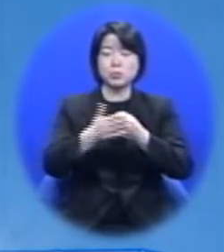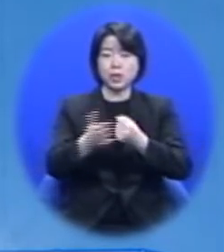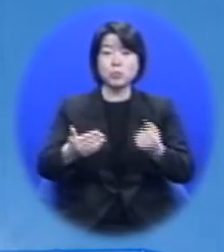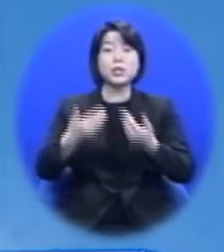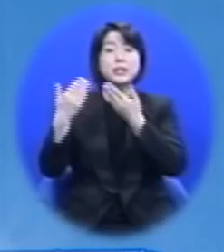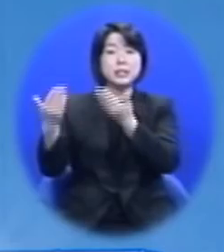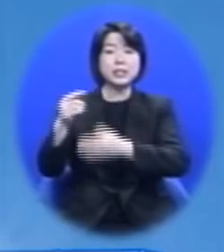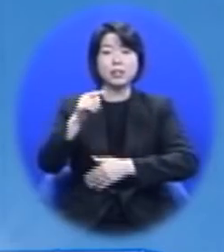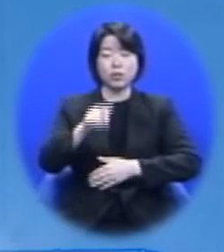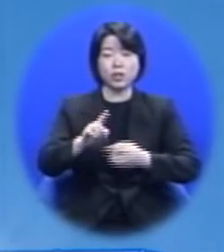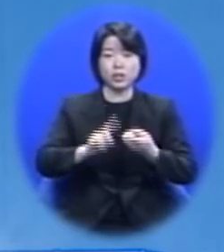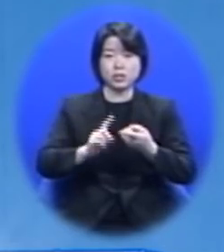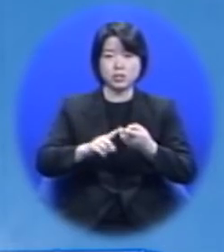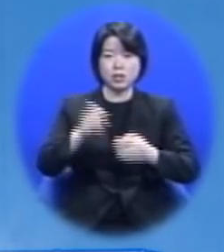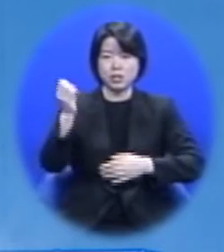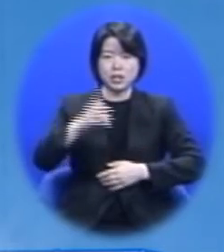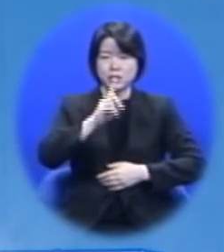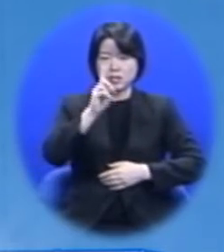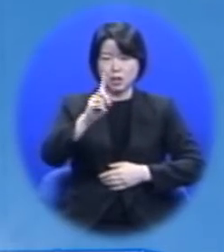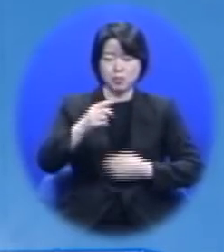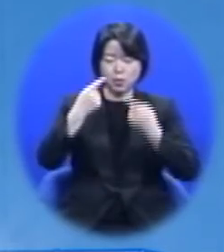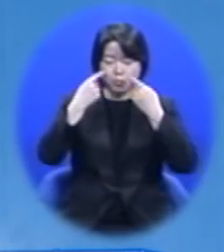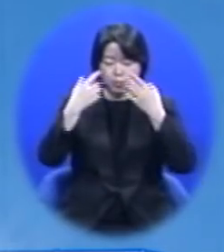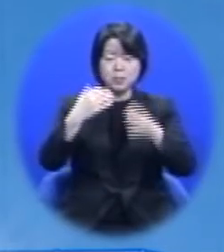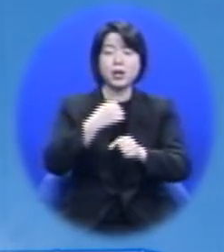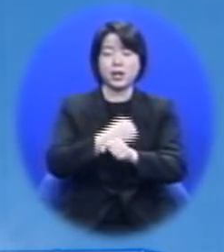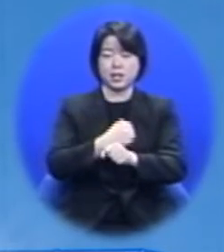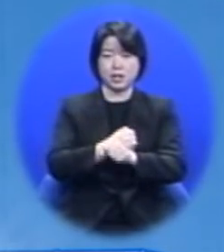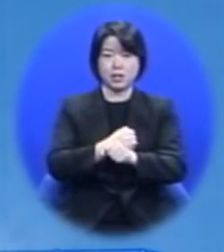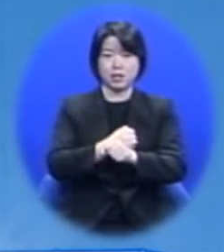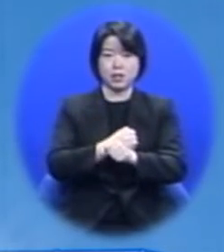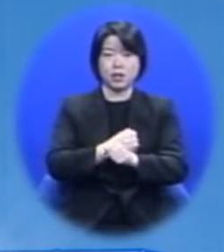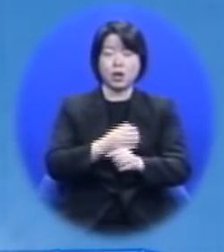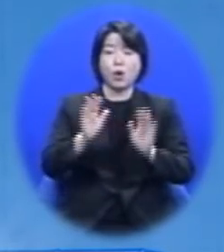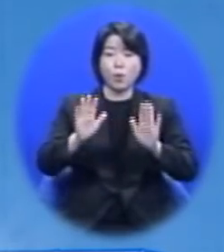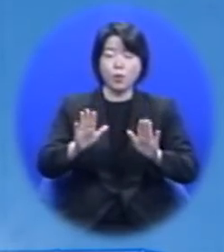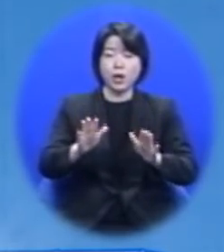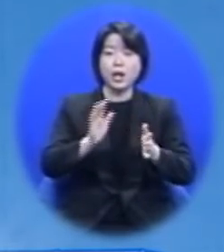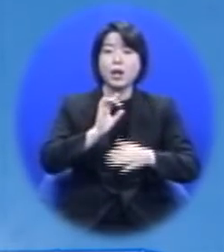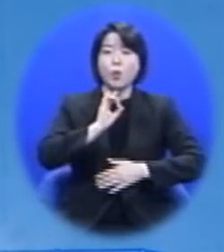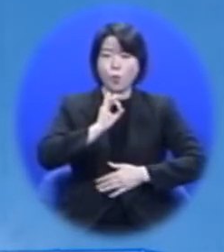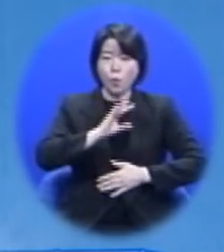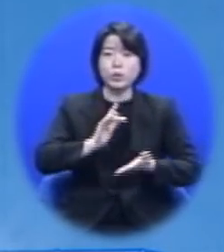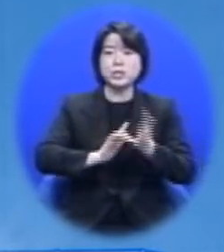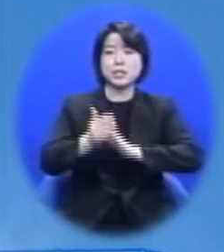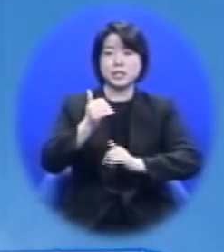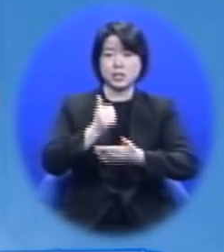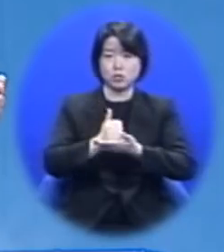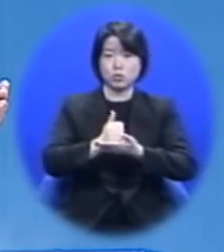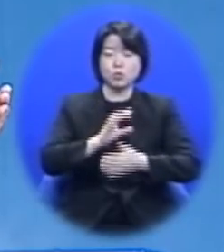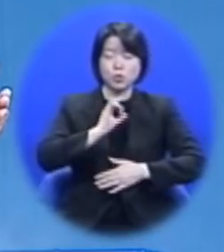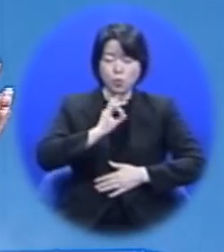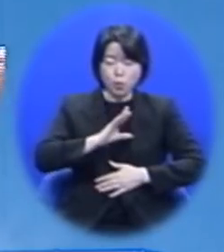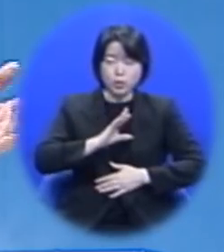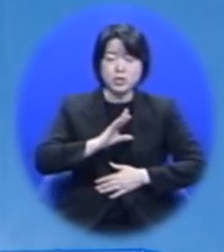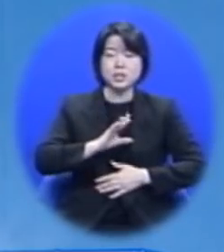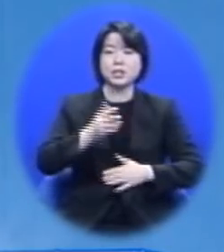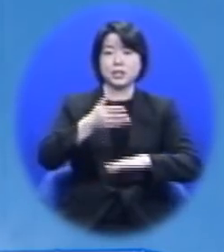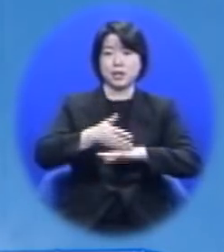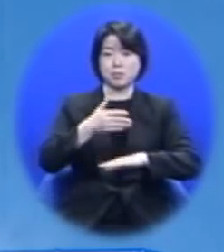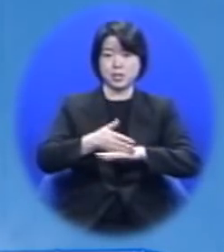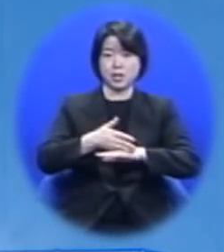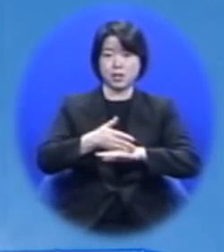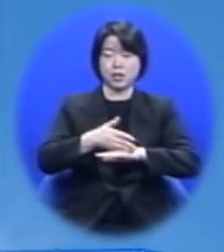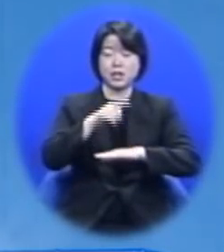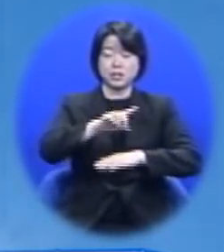한번 분명하게 하기 위하여 올해 오직 예수, 오직 감사 이런 주제로 추수감사 예배를